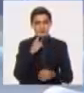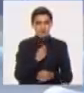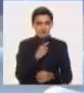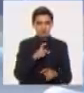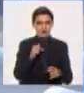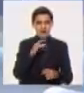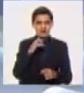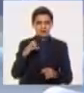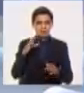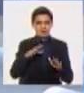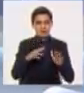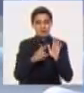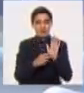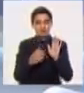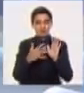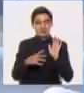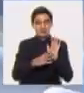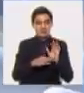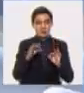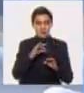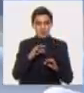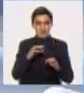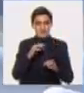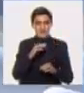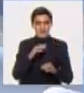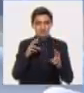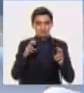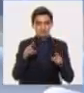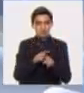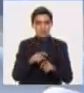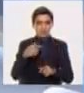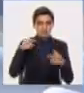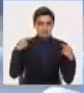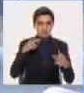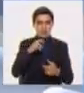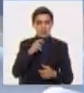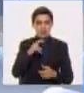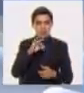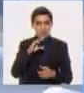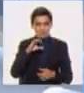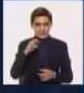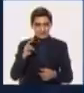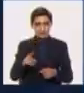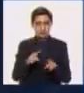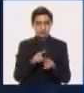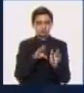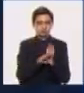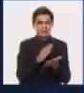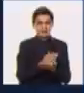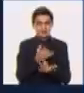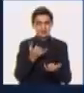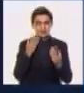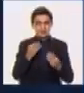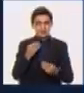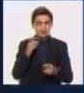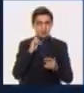44-те 859 әскери бөлімімен қорғаныс министрлігіндегі полковникке дейінгі жоғары шенді лауазым тұлғалары. Бүгінгі